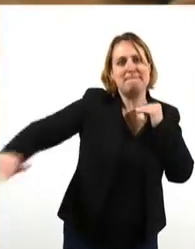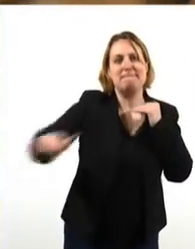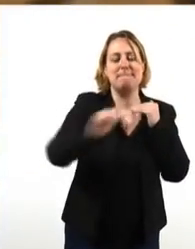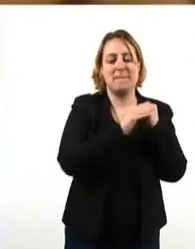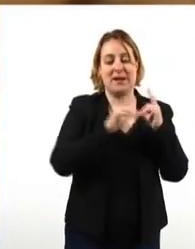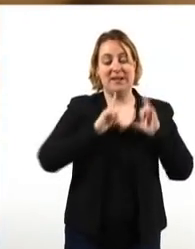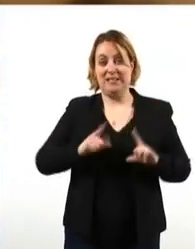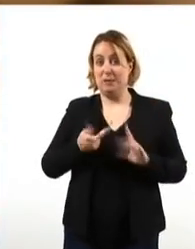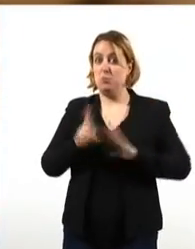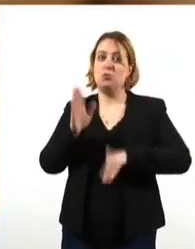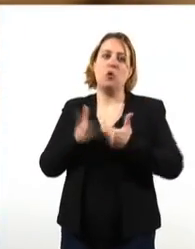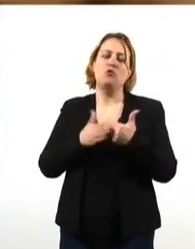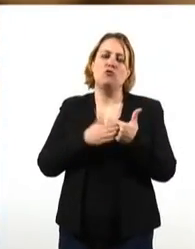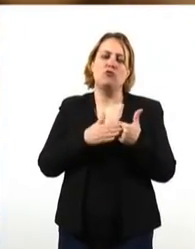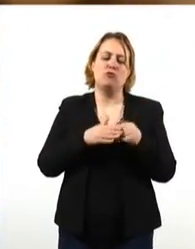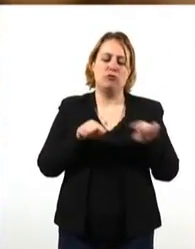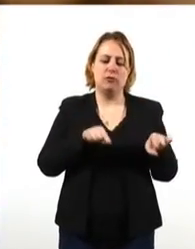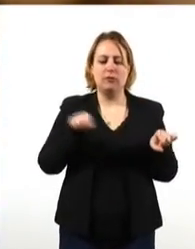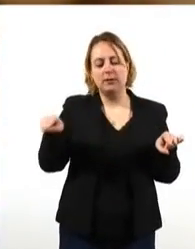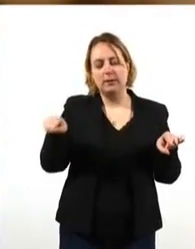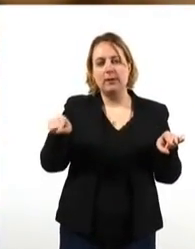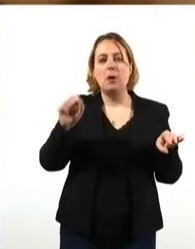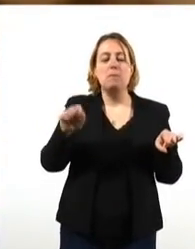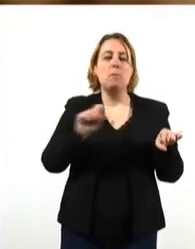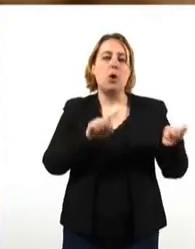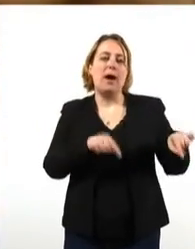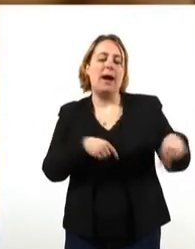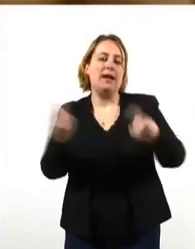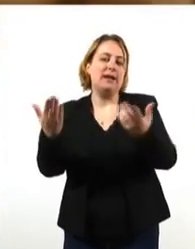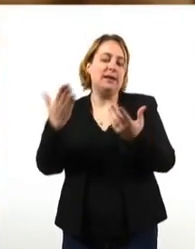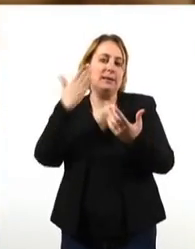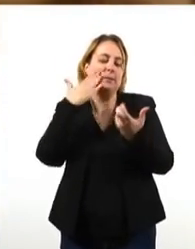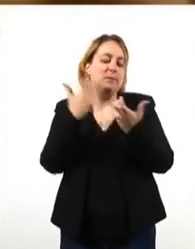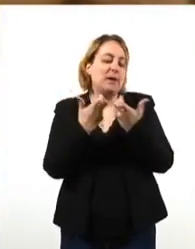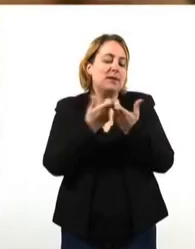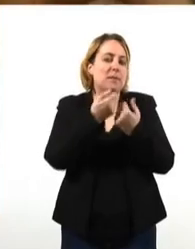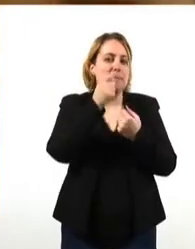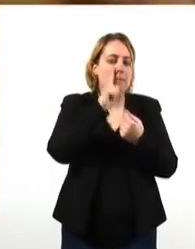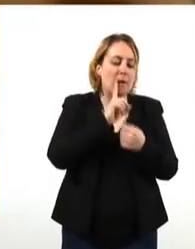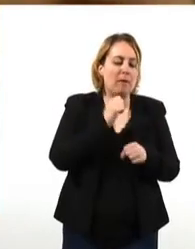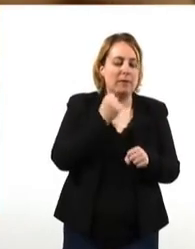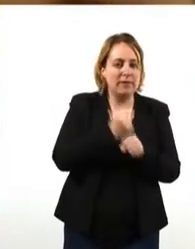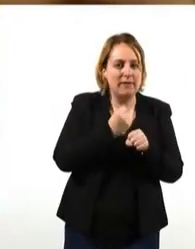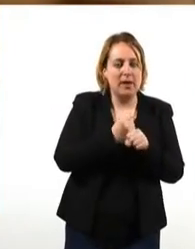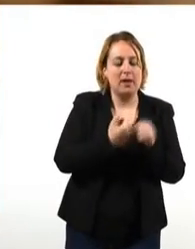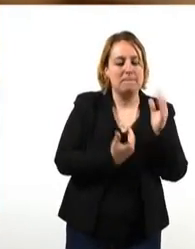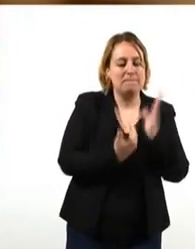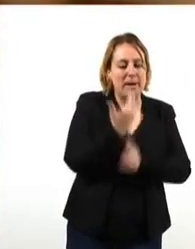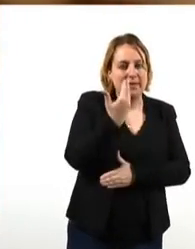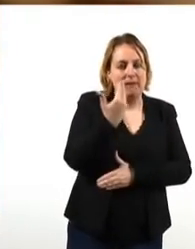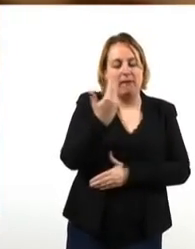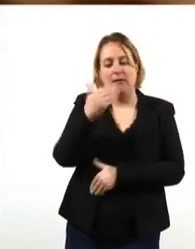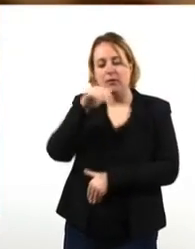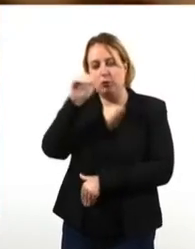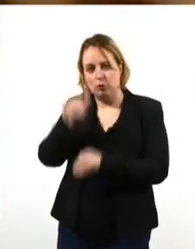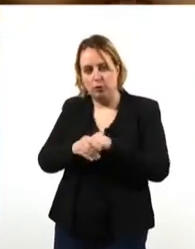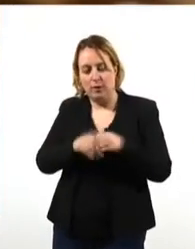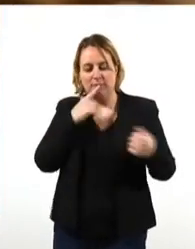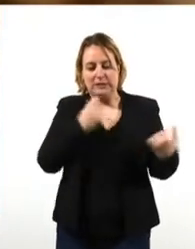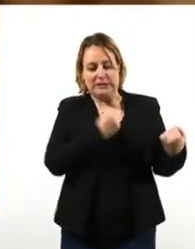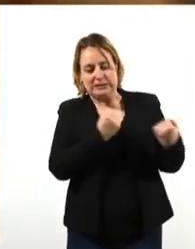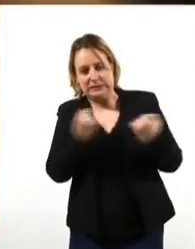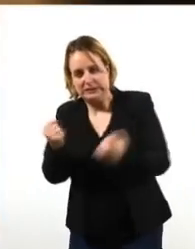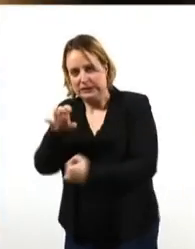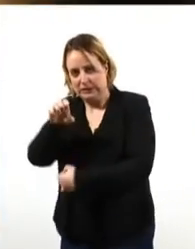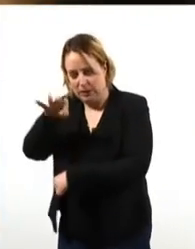les plus proches, en fait, je pourrais m'y rendre si mes parents travaillaient matin et soir. Ça voudrait dire m'emmener à 40 minutes de